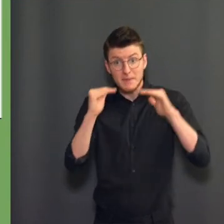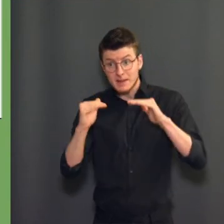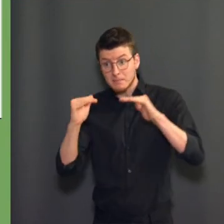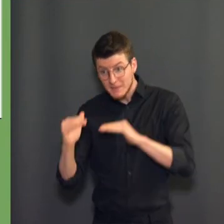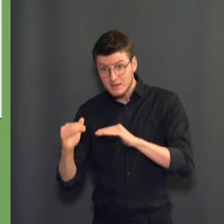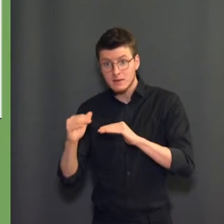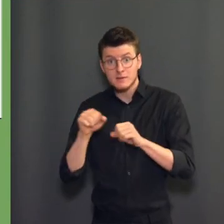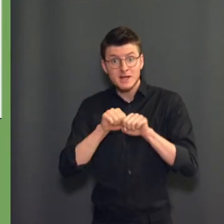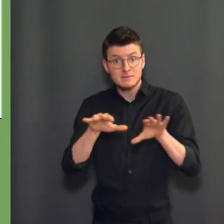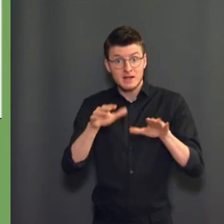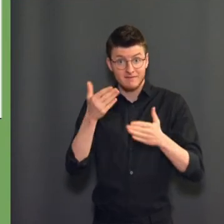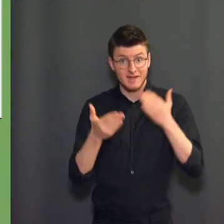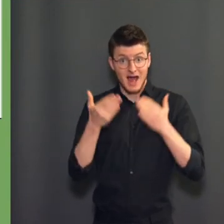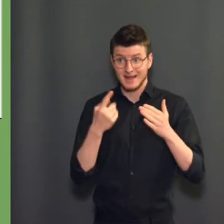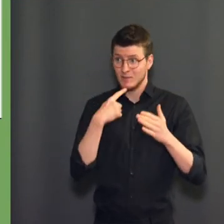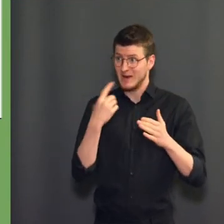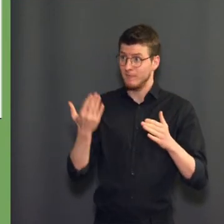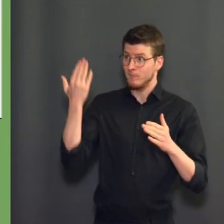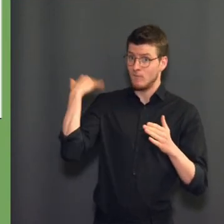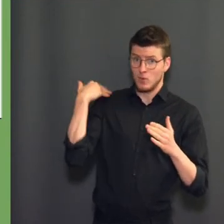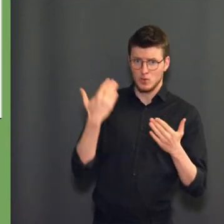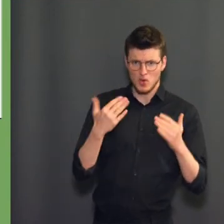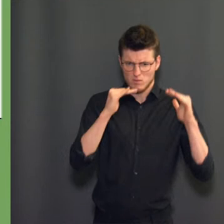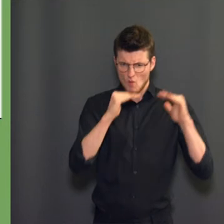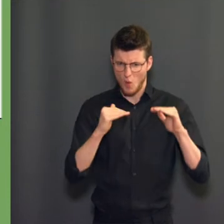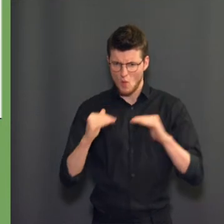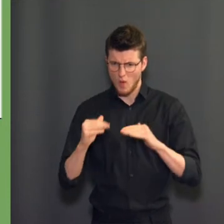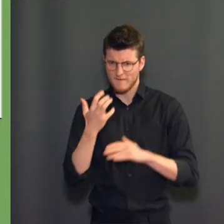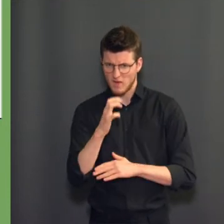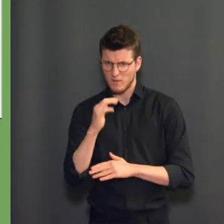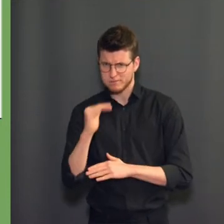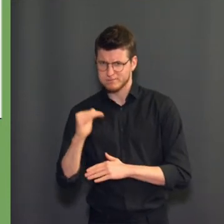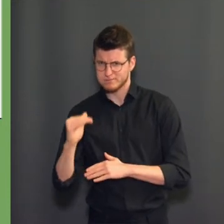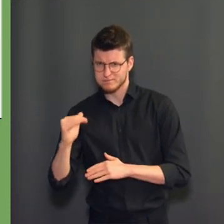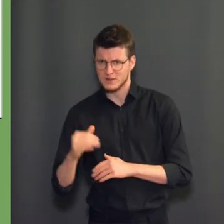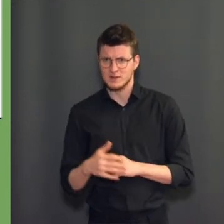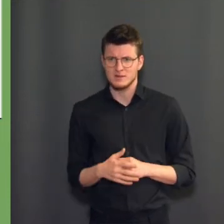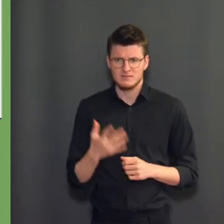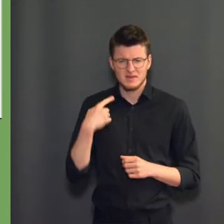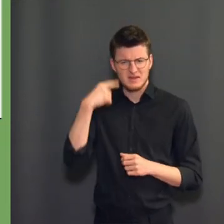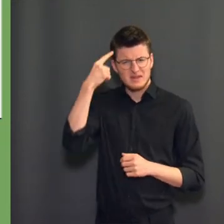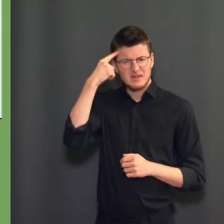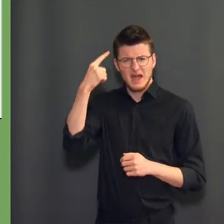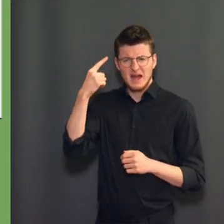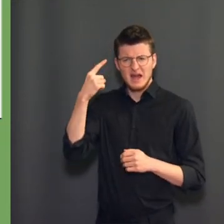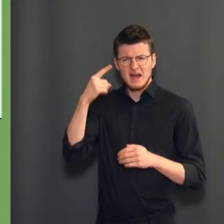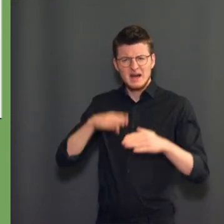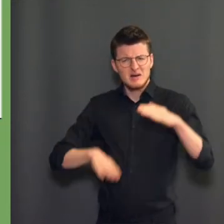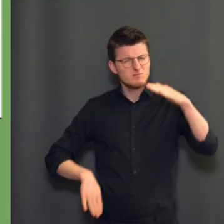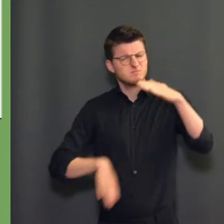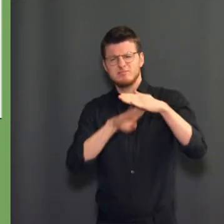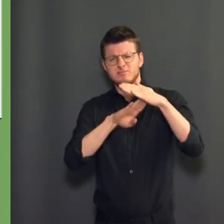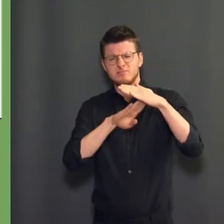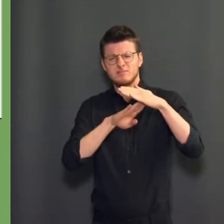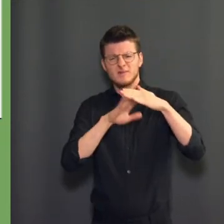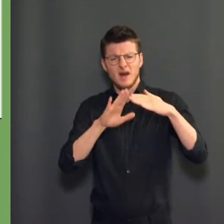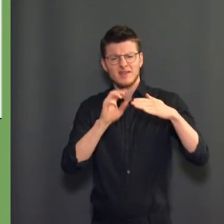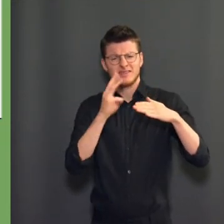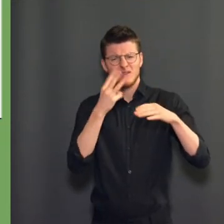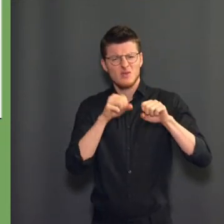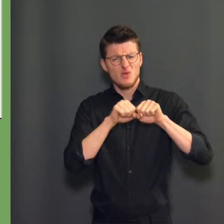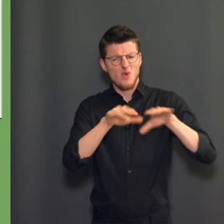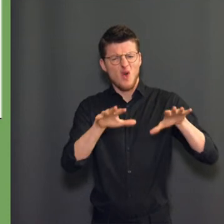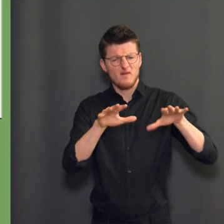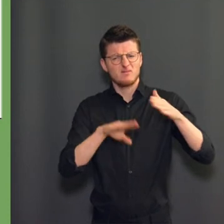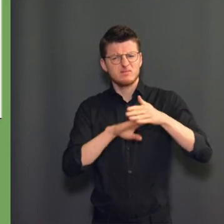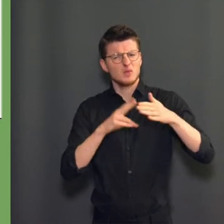Het hoogste dagcijfer van de 3e golf wordt voorlopig nog steeds opgetekend op maandag 22 maart